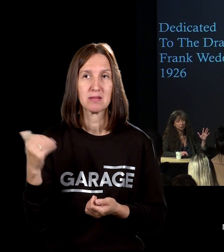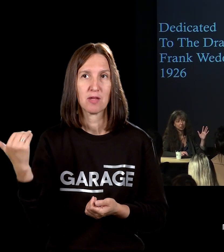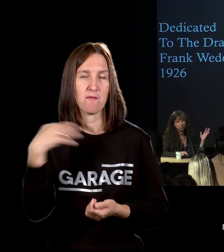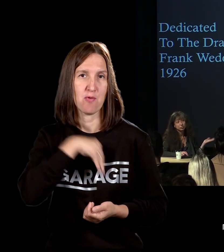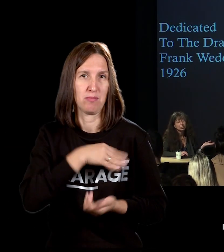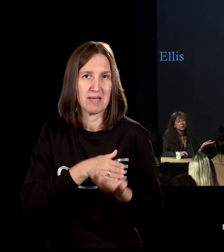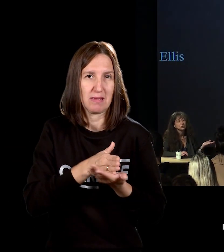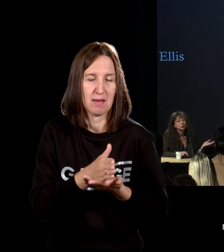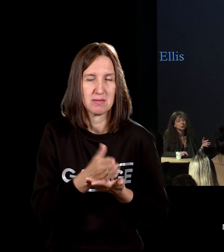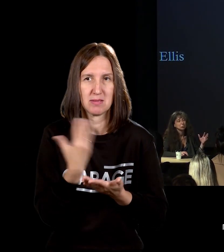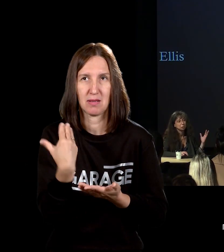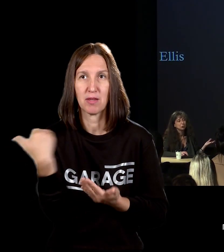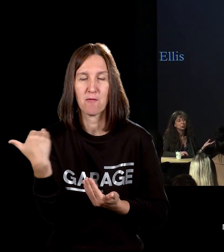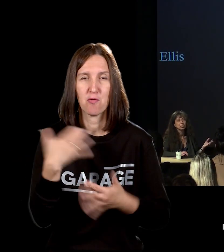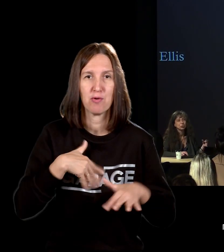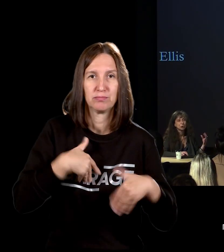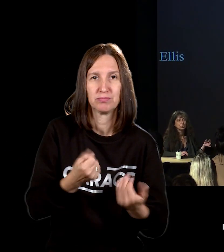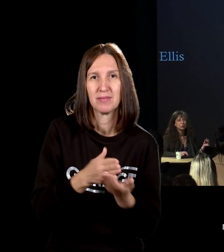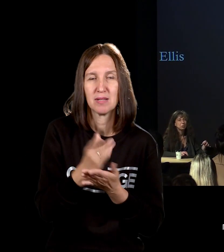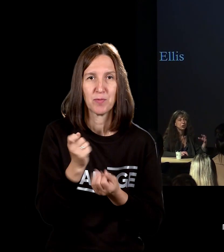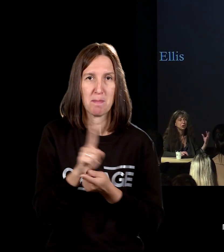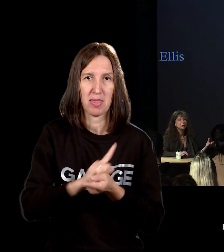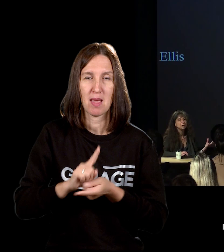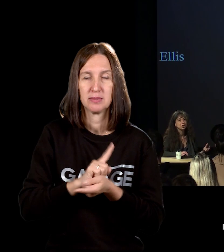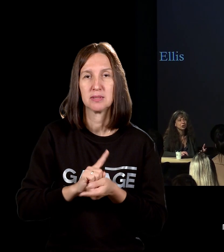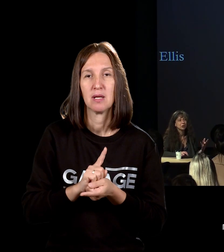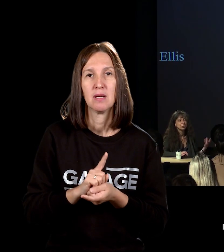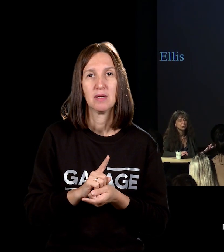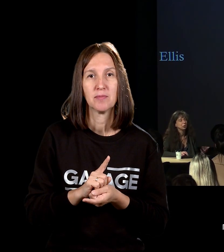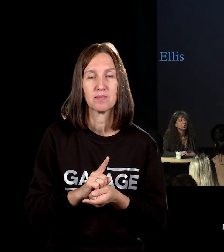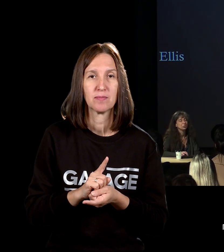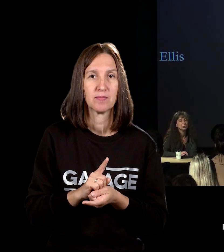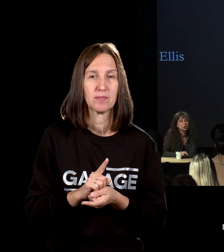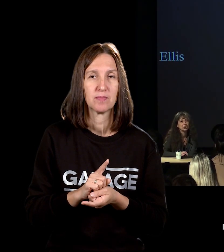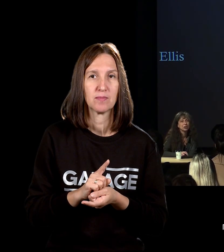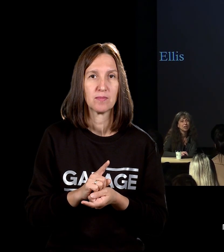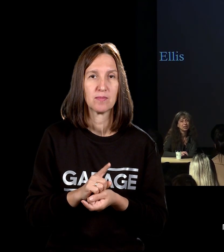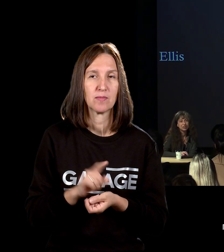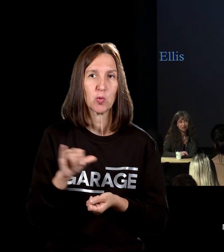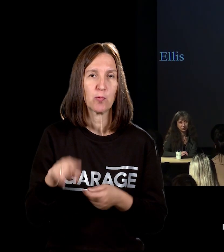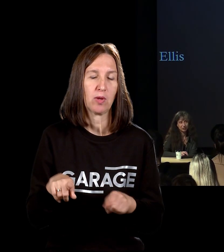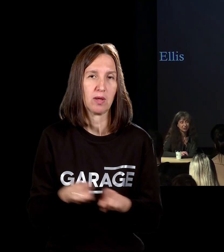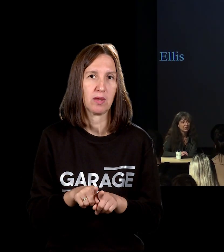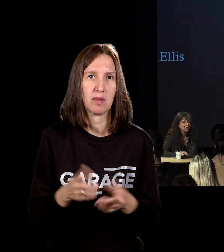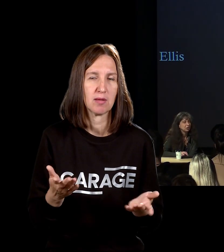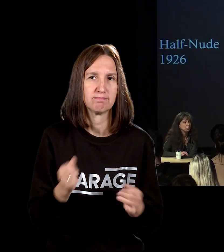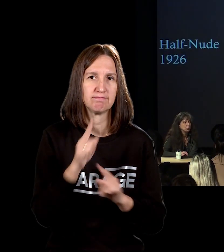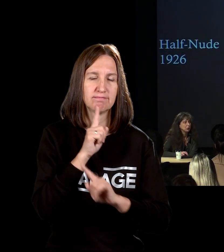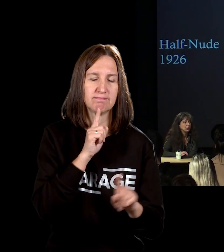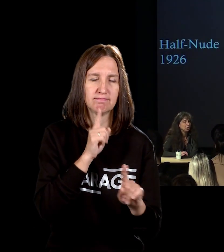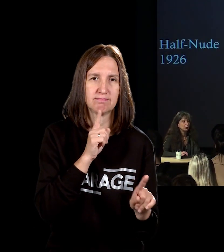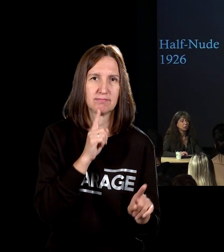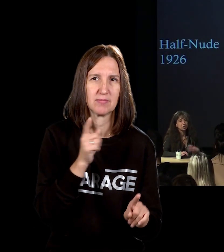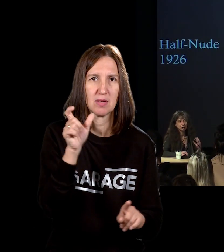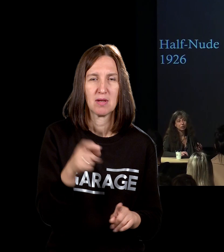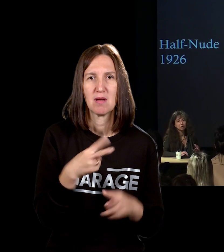вот совершенно причудливые существа, почти призрачные, да, почти утрачивающие тело. Да? Это может